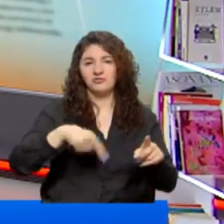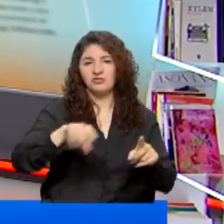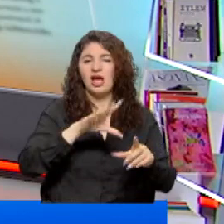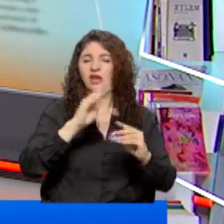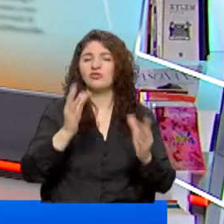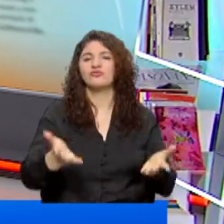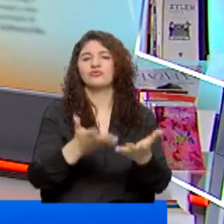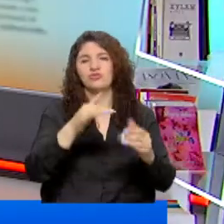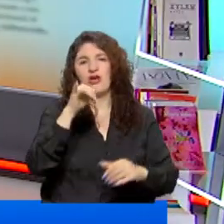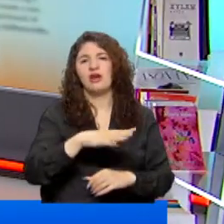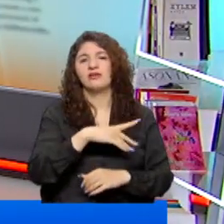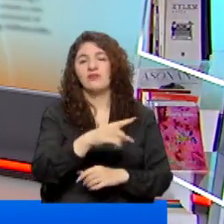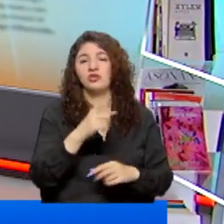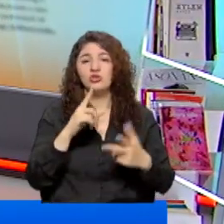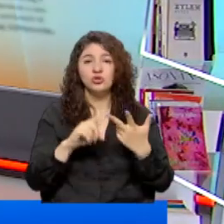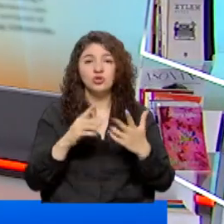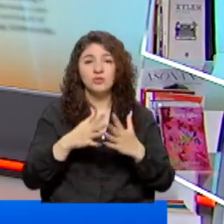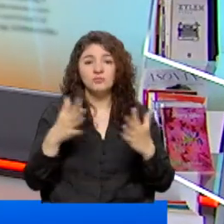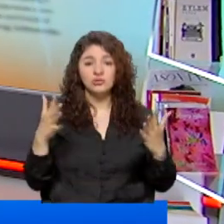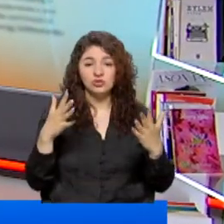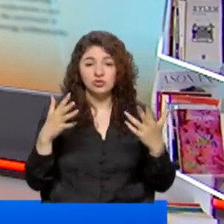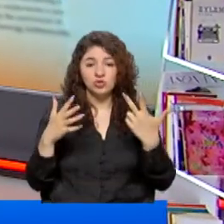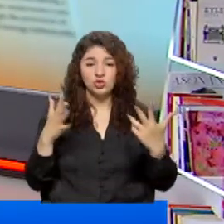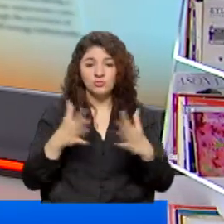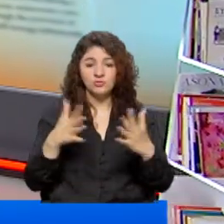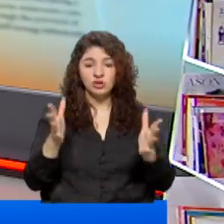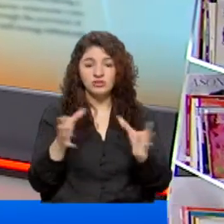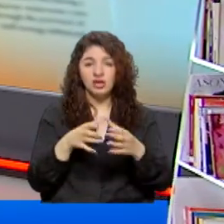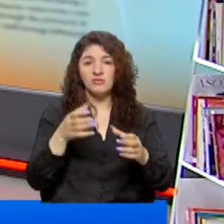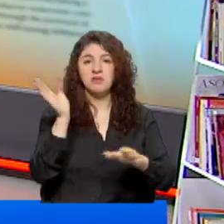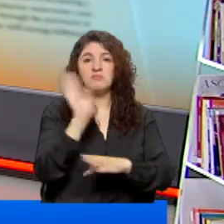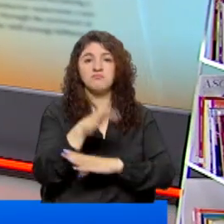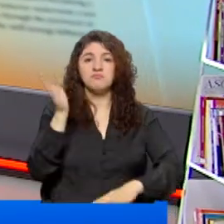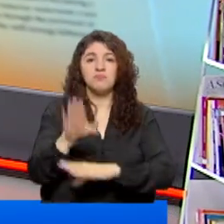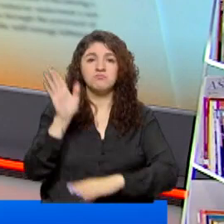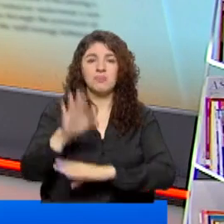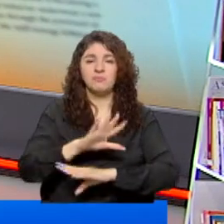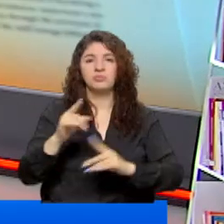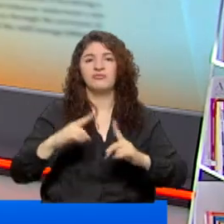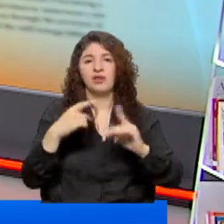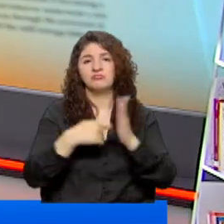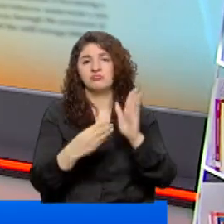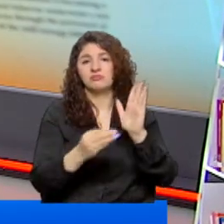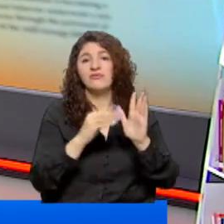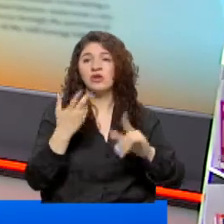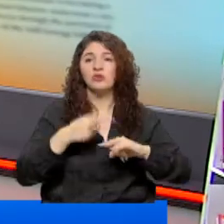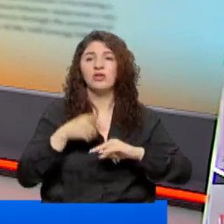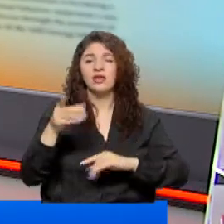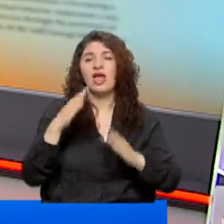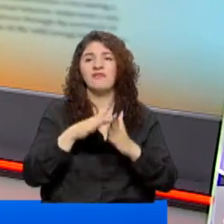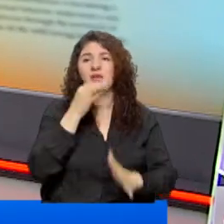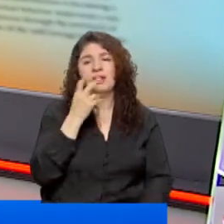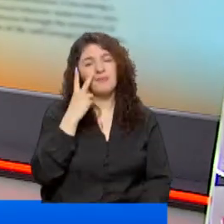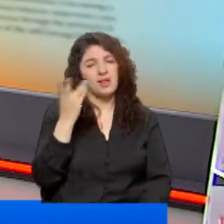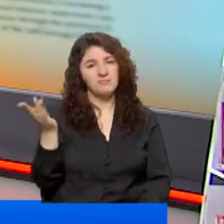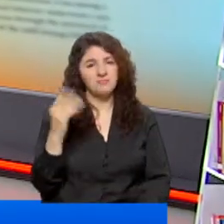her türlü övgüyü hak ediyorlar 3 büyük takımı ederek isimlerini finali yazdırdılar diyelim ve Hürriyet'teki konuta